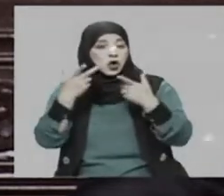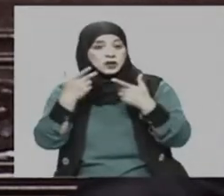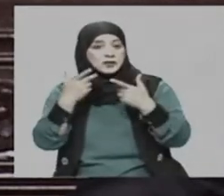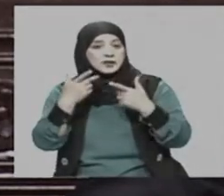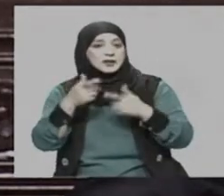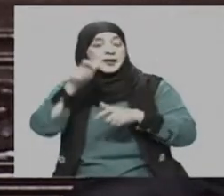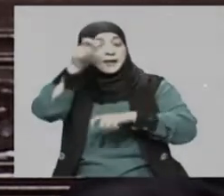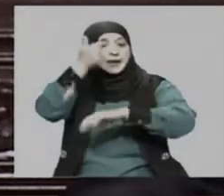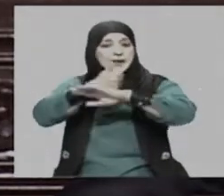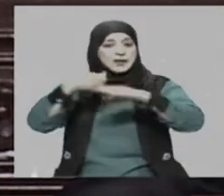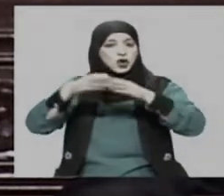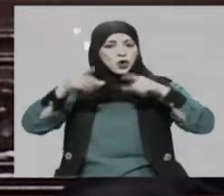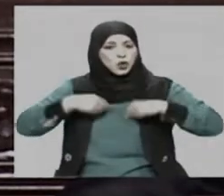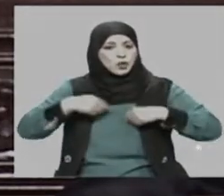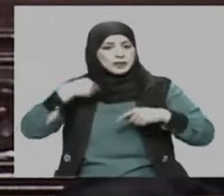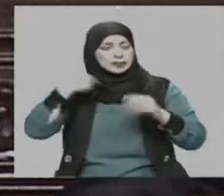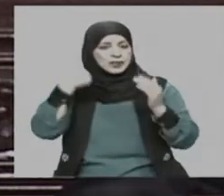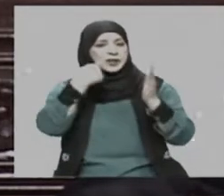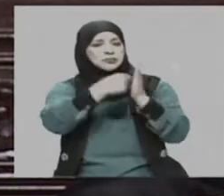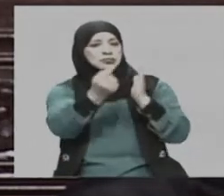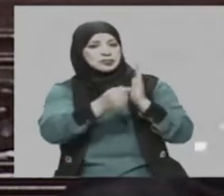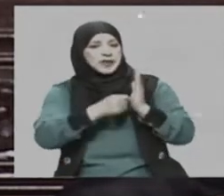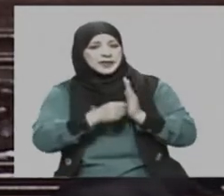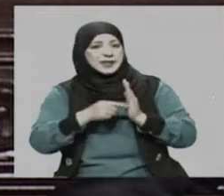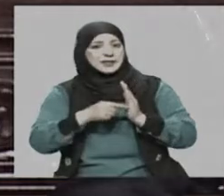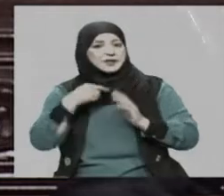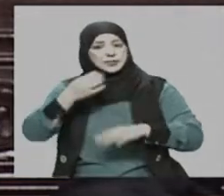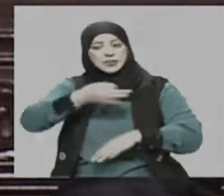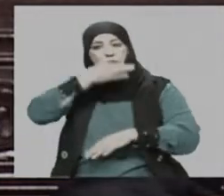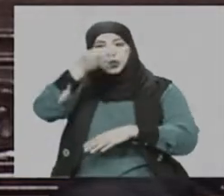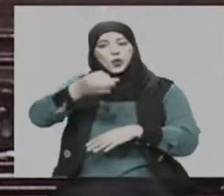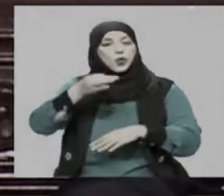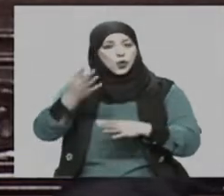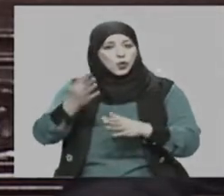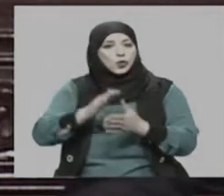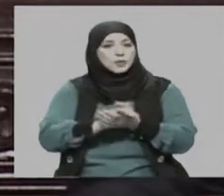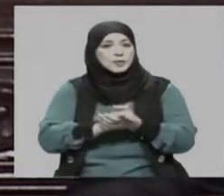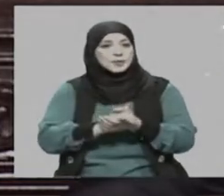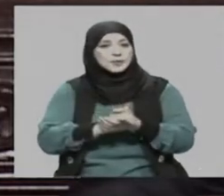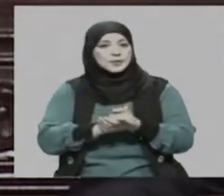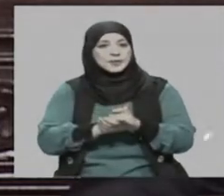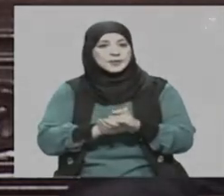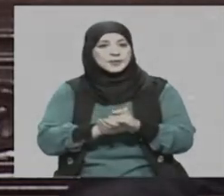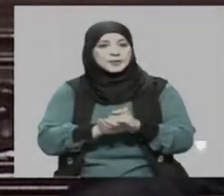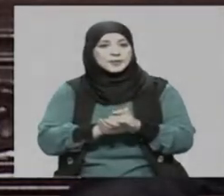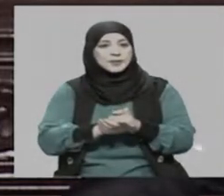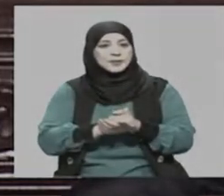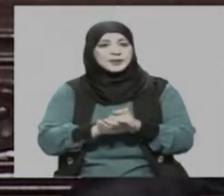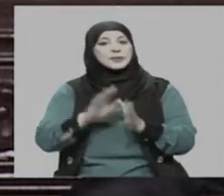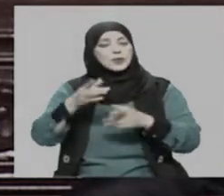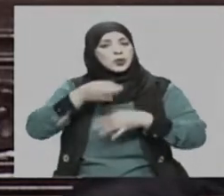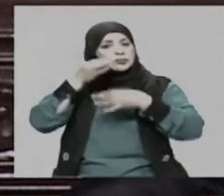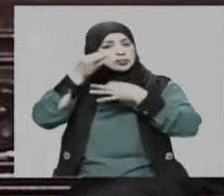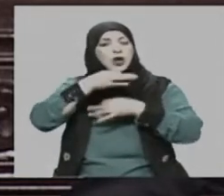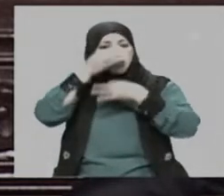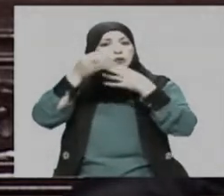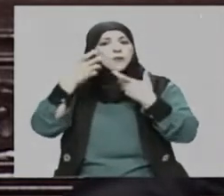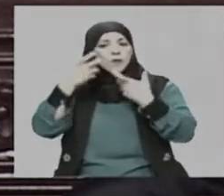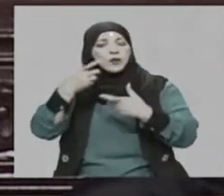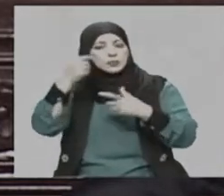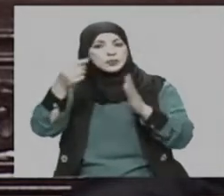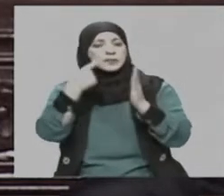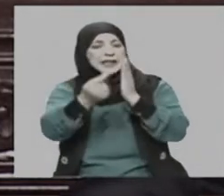شخصي نقول له يزمك واللي يتصور روحه في هذا يحب يشكك في